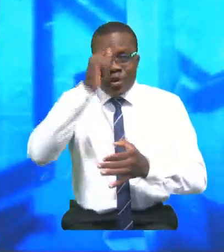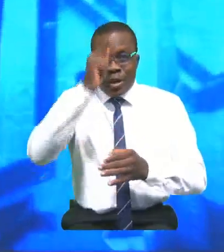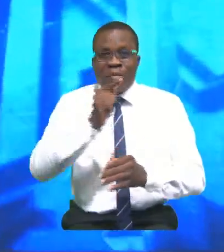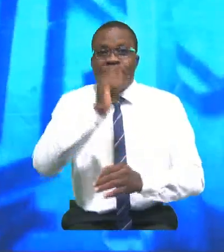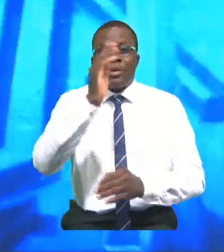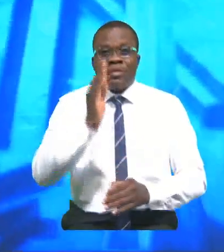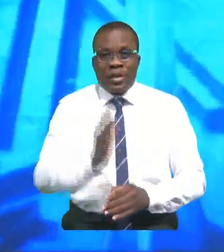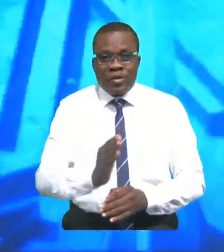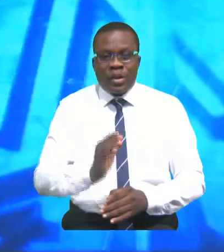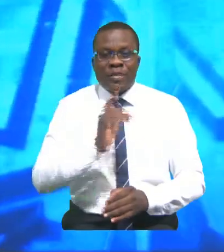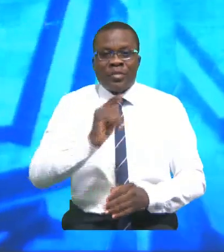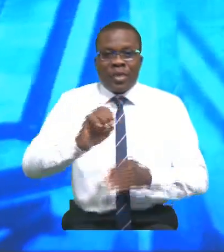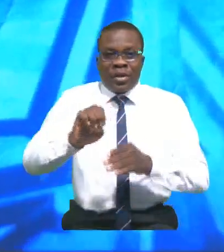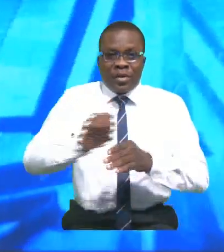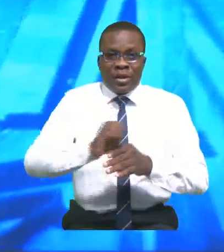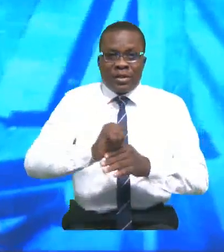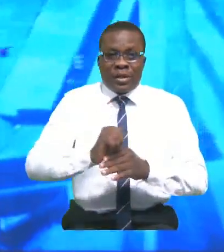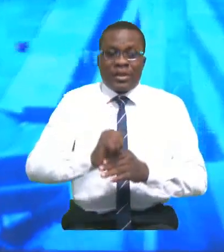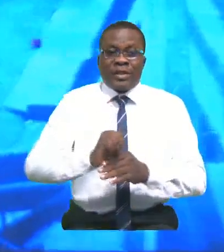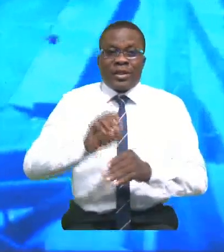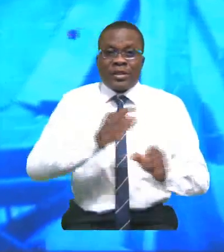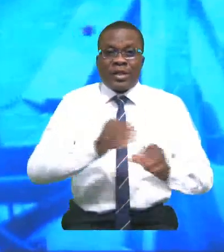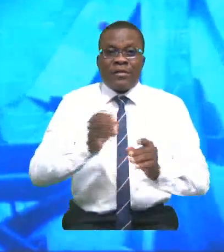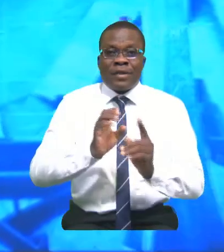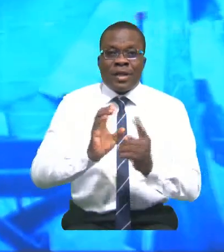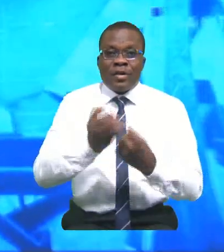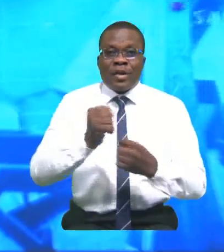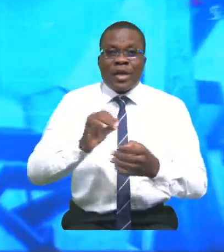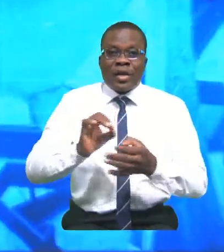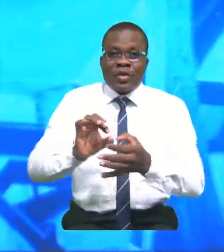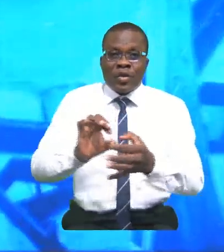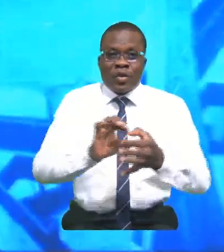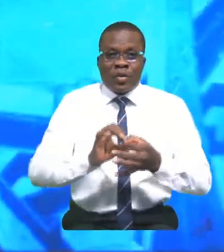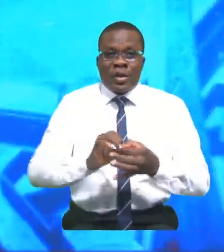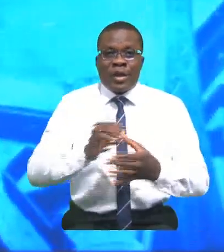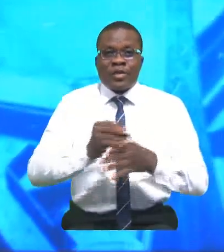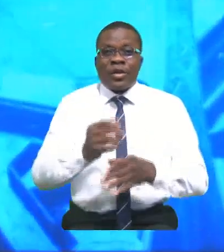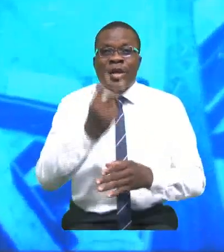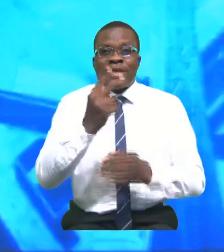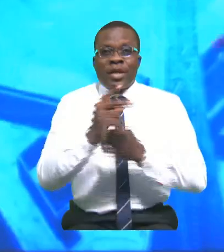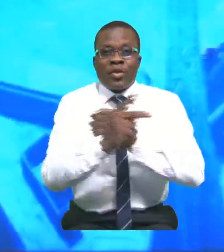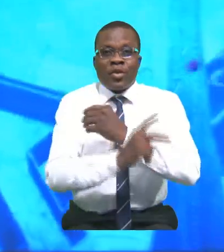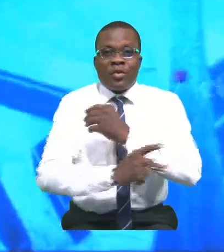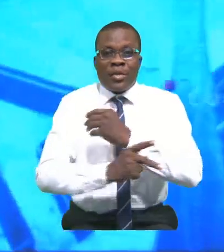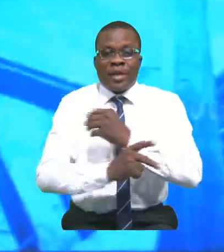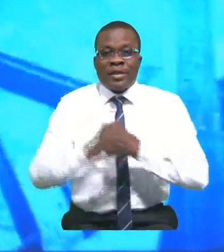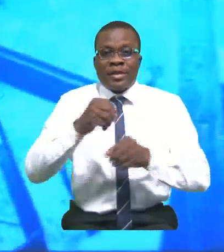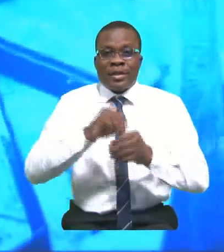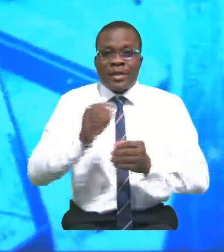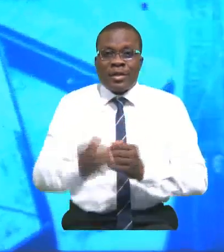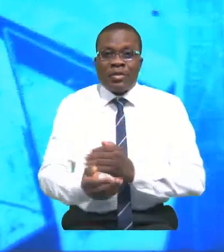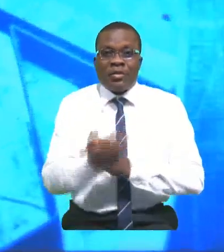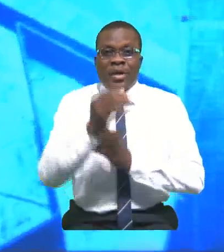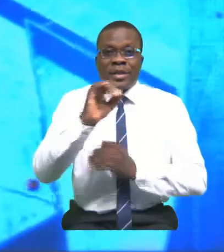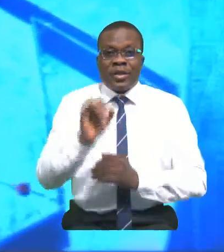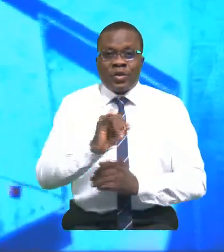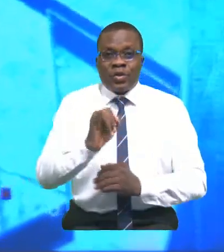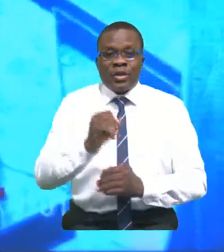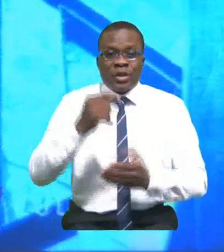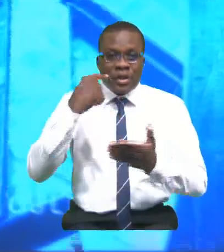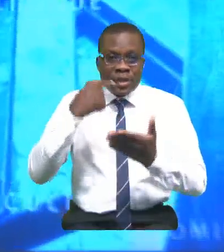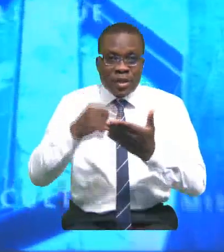c'est un exercice régi par le cadre de coopération entre les deux parti dans la matinée de ce jeudi les consultations